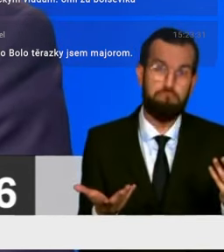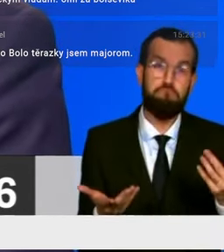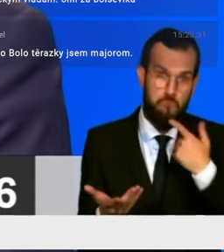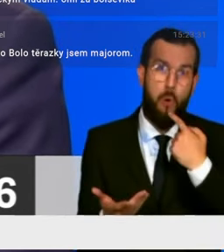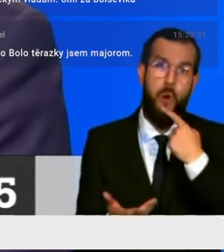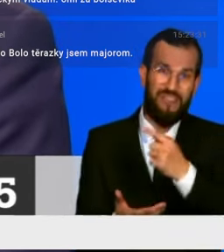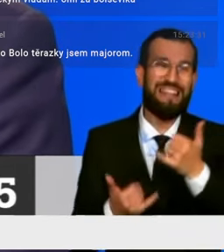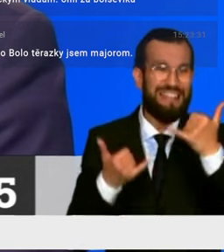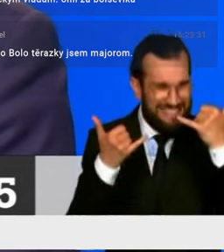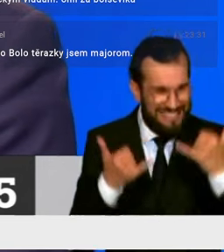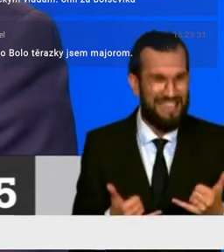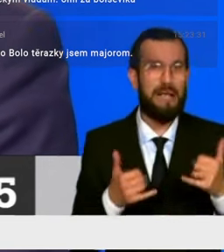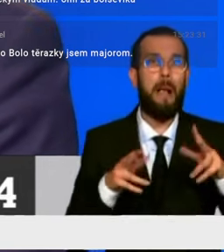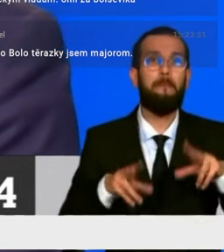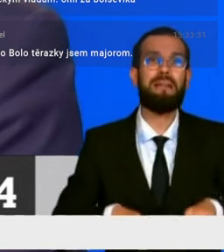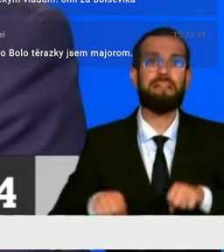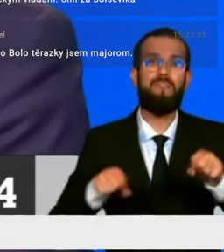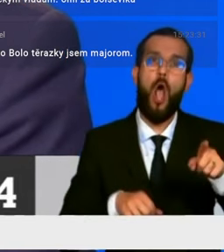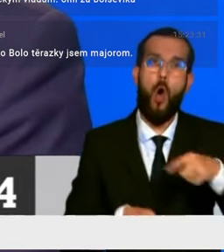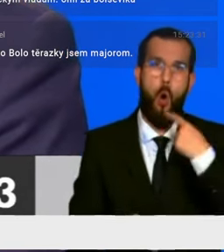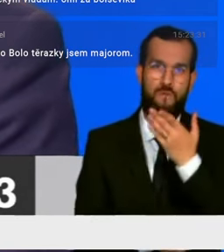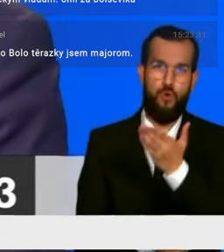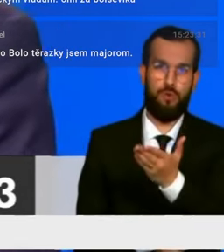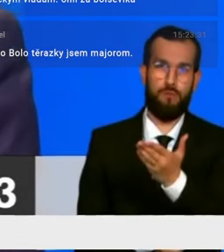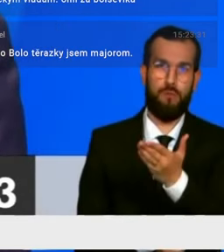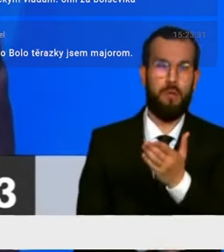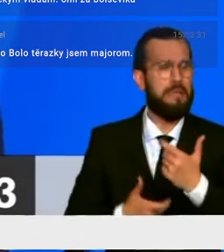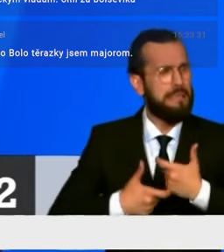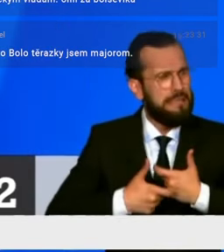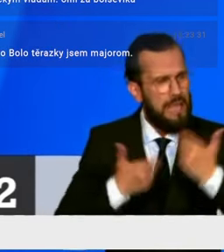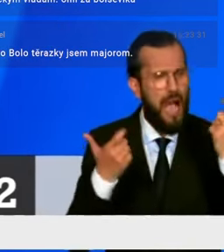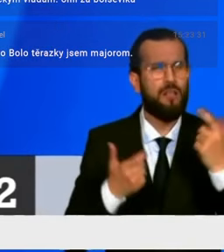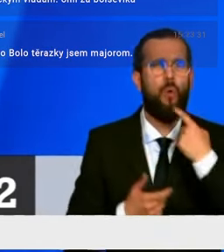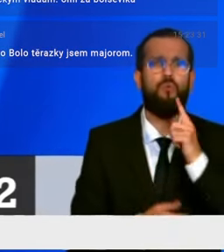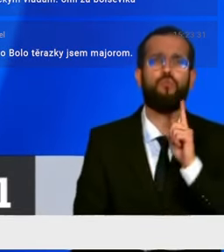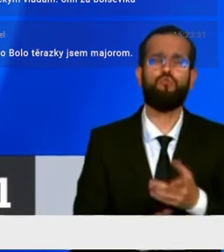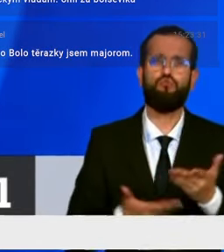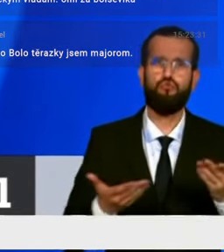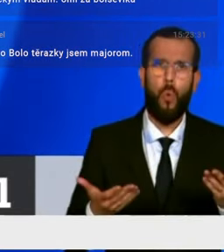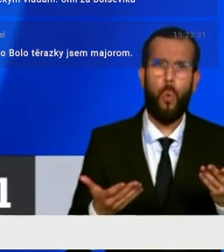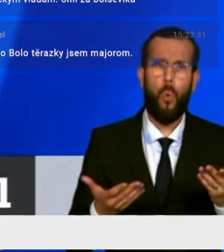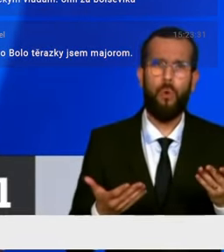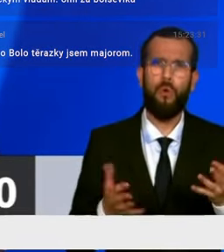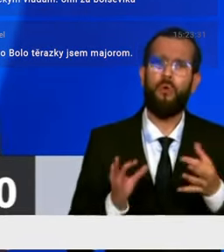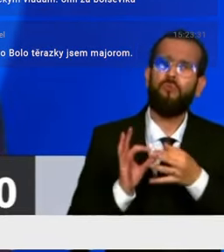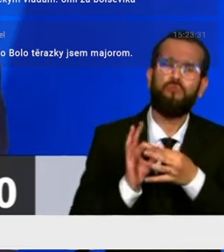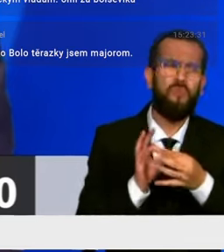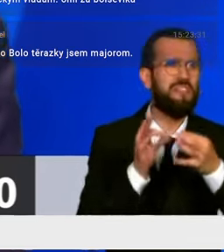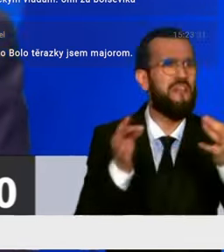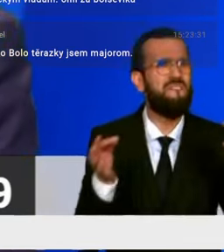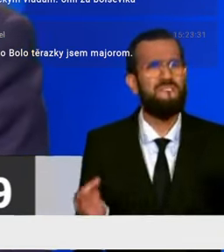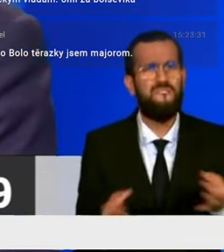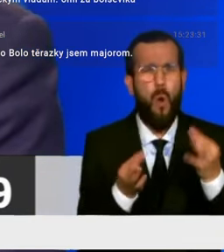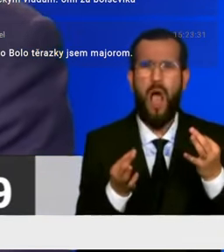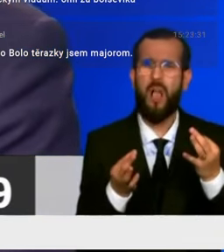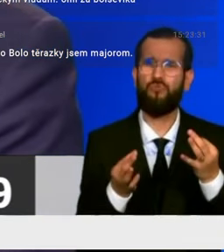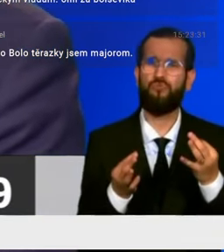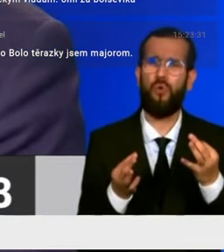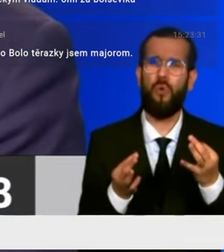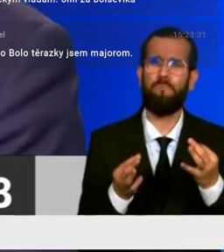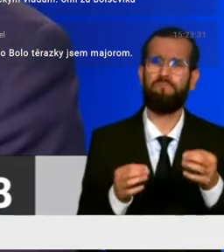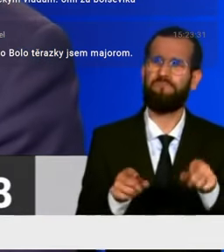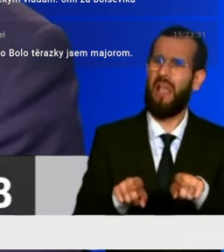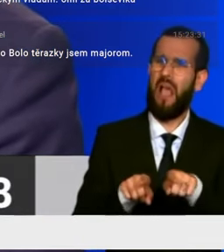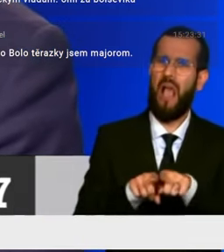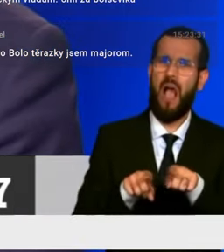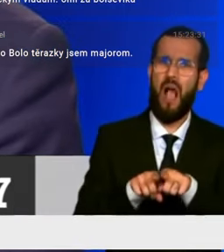ústami predsedu vlády počuli a ktoré malo jasne hovoriť aj o tom aby boli vyvrátené akékoľvek pochybnosti